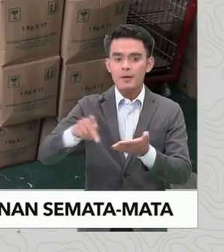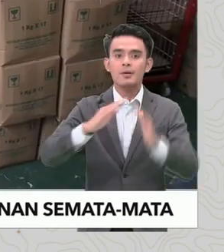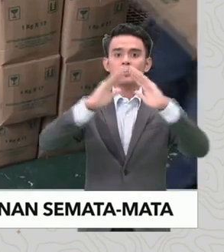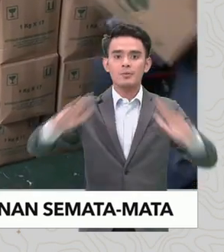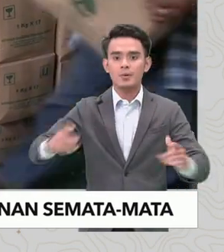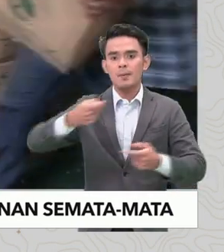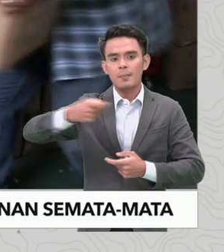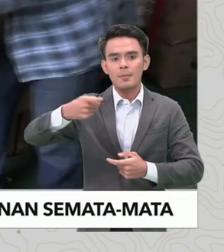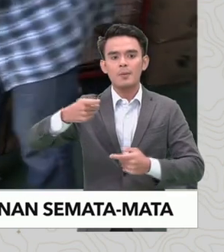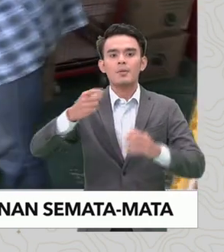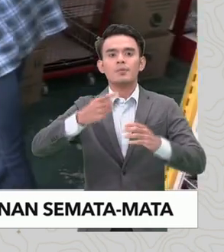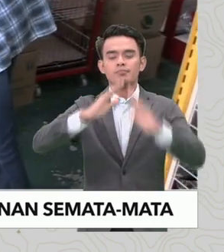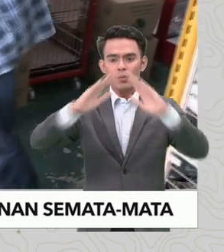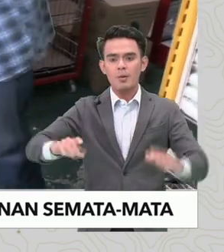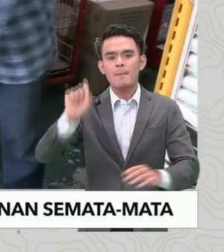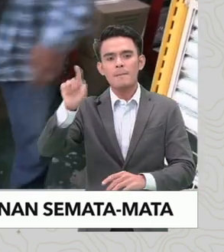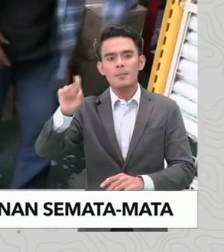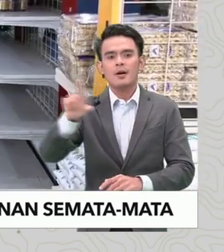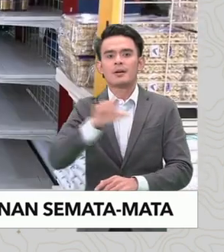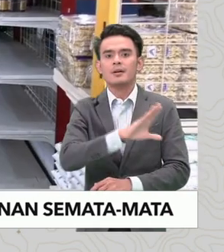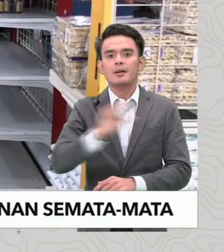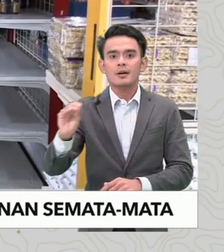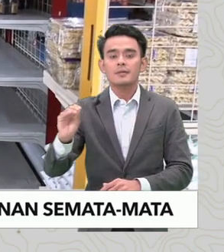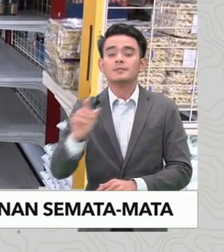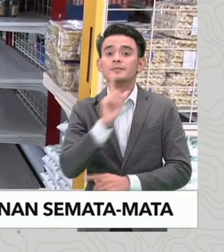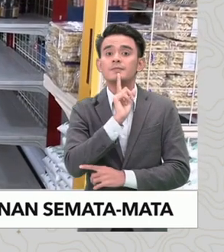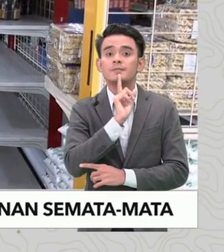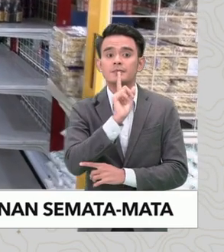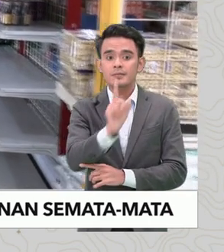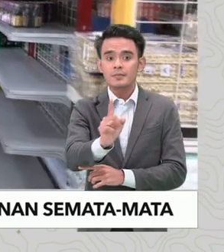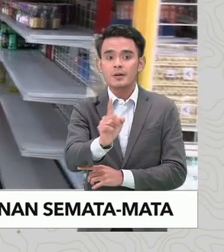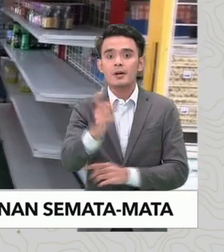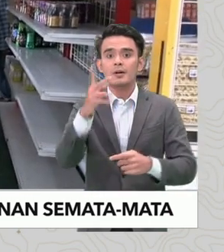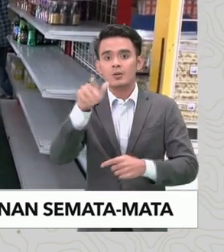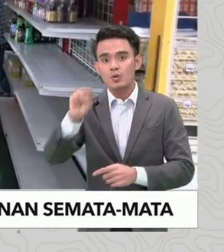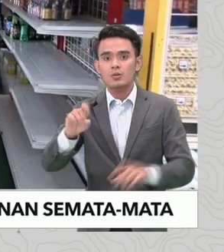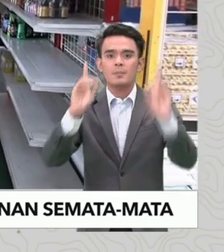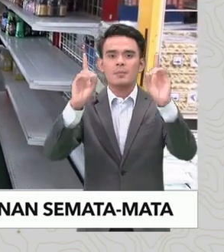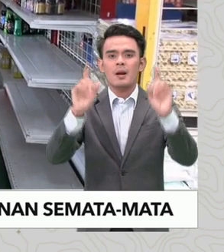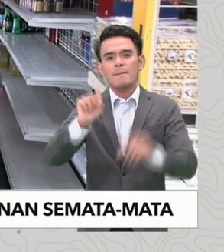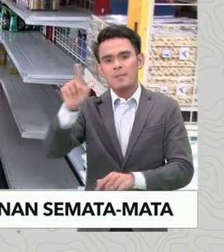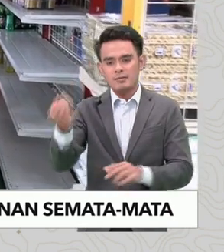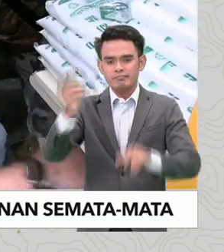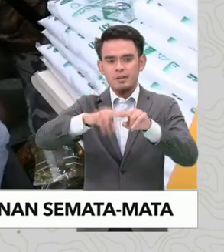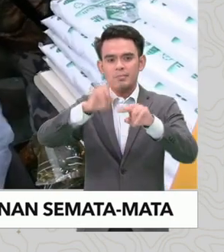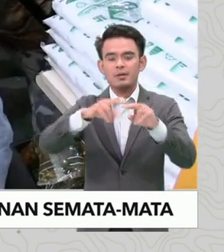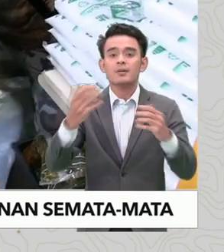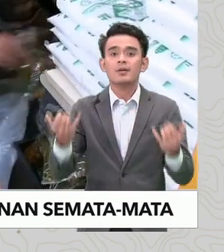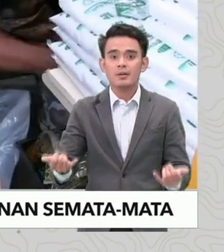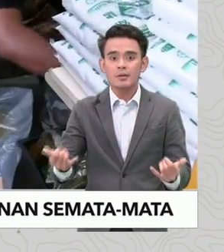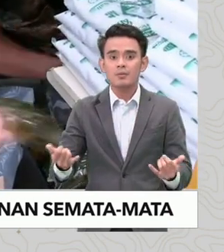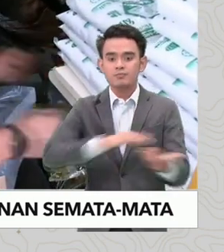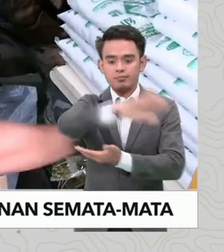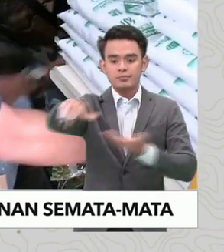kos pembelian perumahan yang tinggi dan juga kos pendidikan yang semakin meningkat. Jadi kesemua